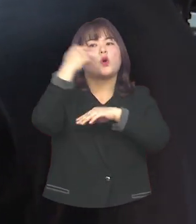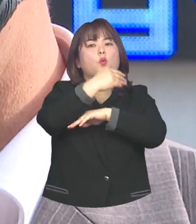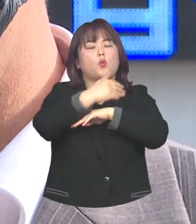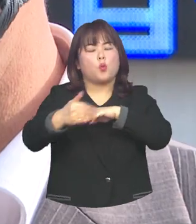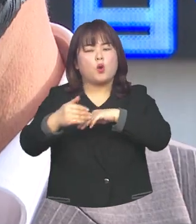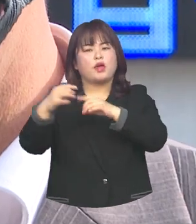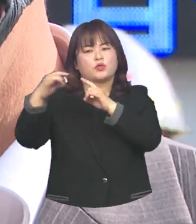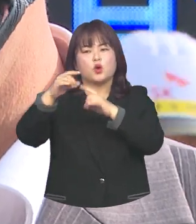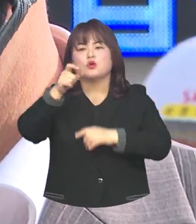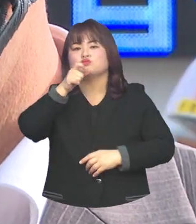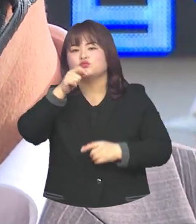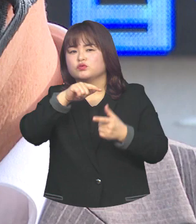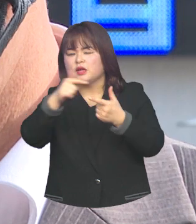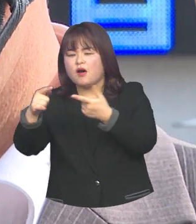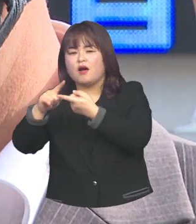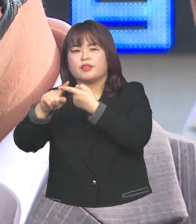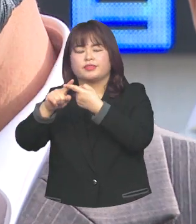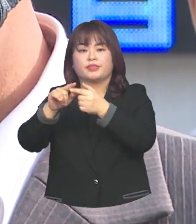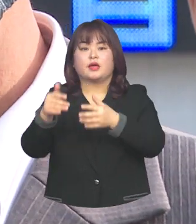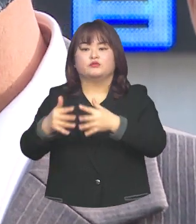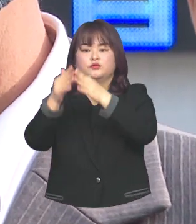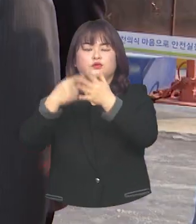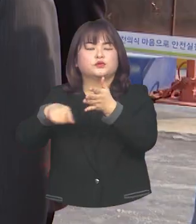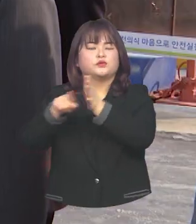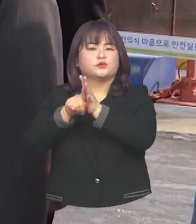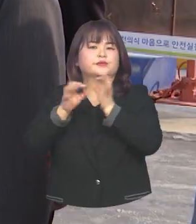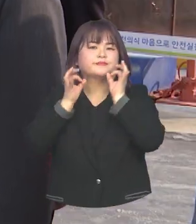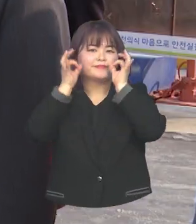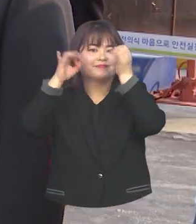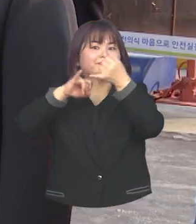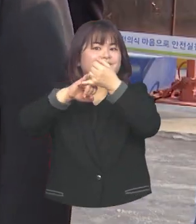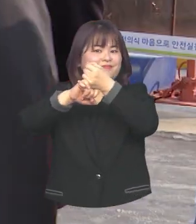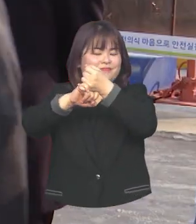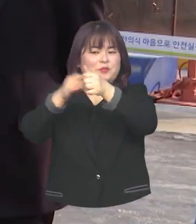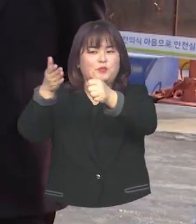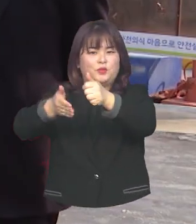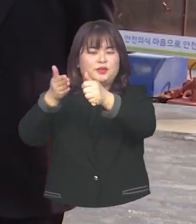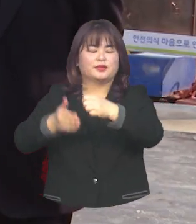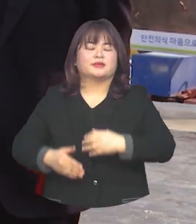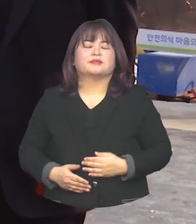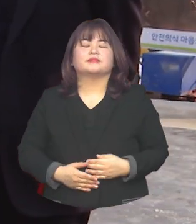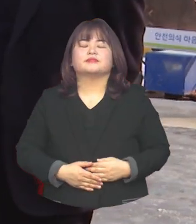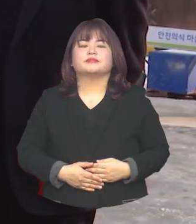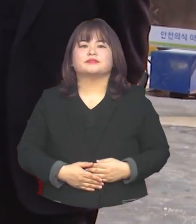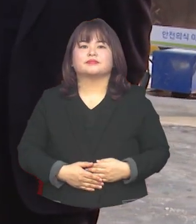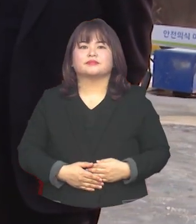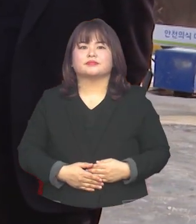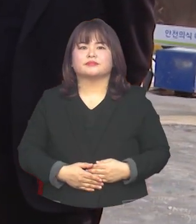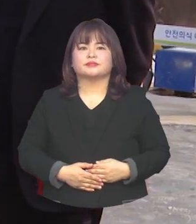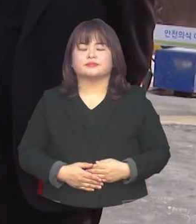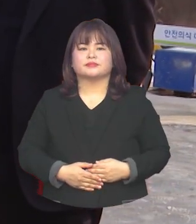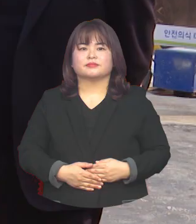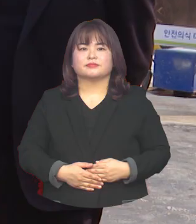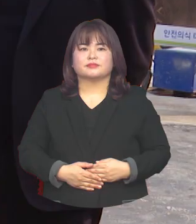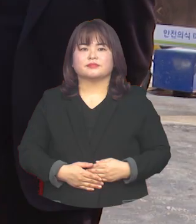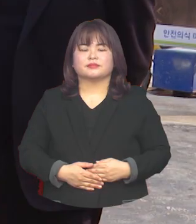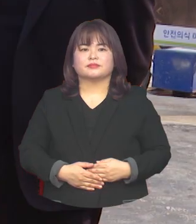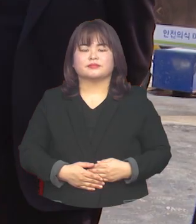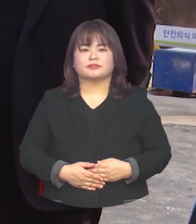목표로 전력과 용수 등 핵심 기반 시설을 조성하는 데 최선을 다해 줄 것을 요청했습니다.